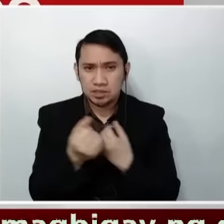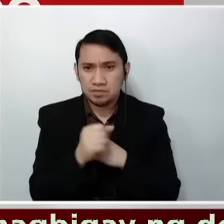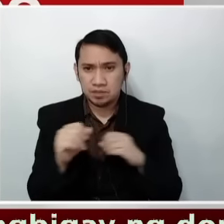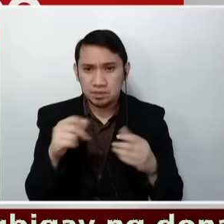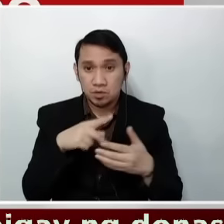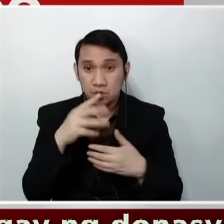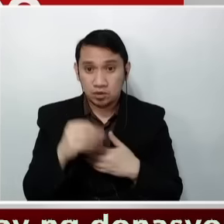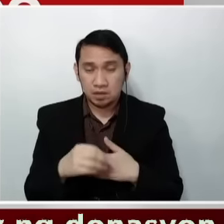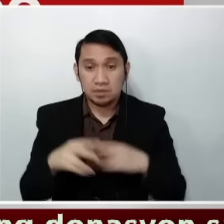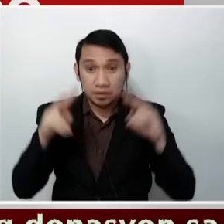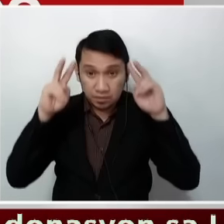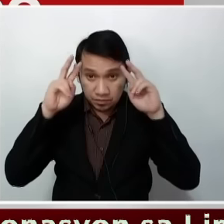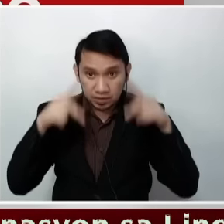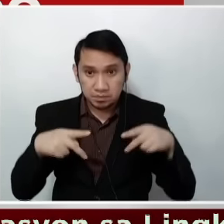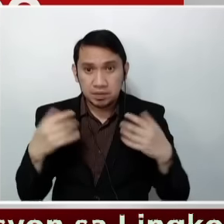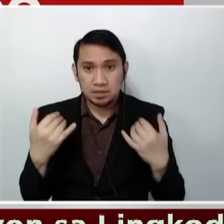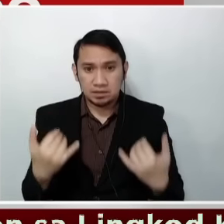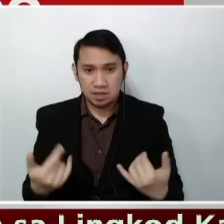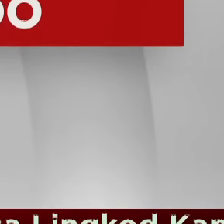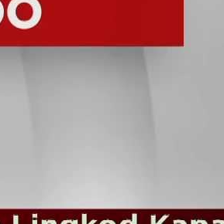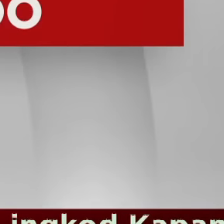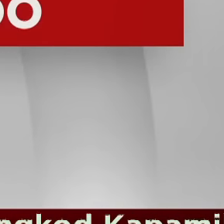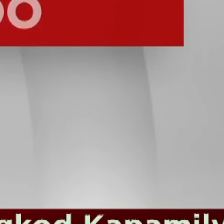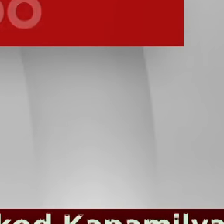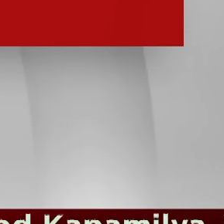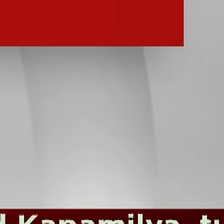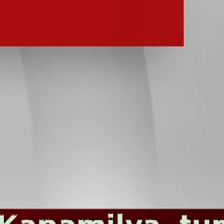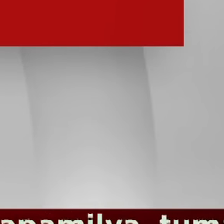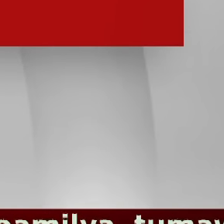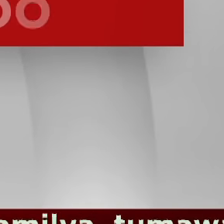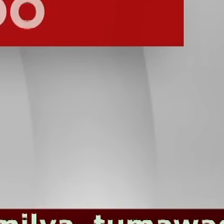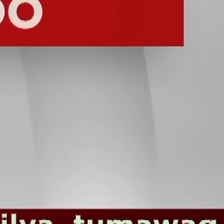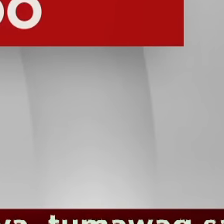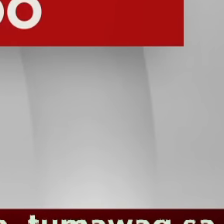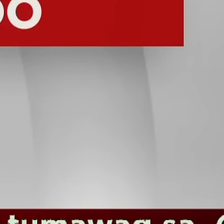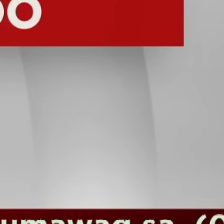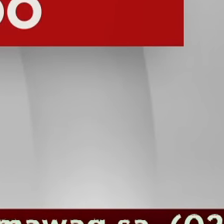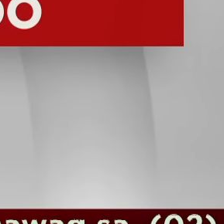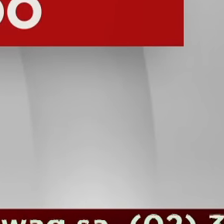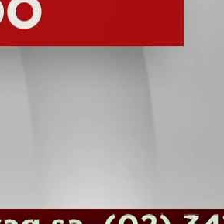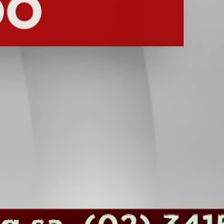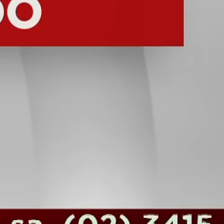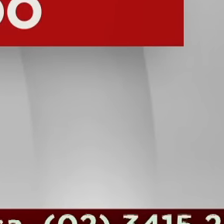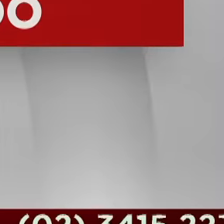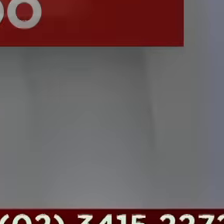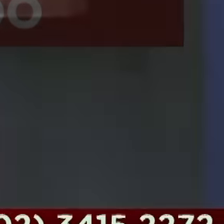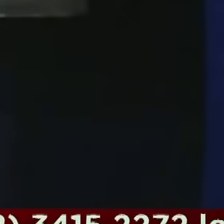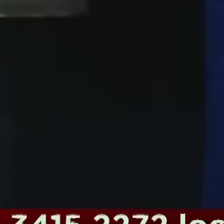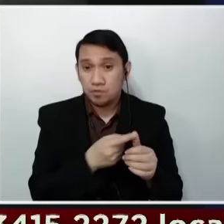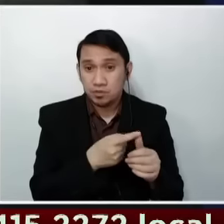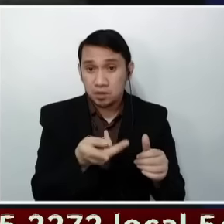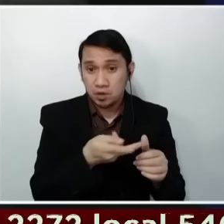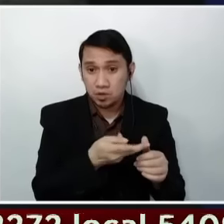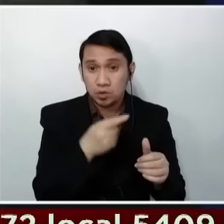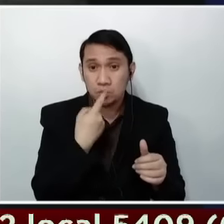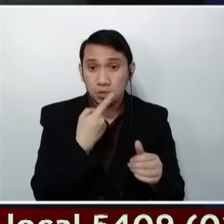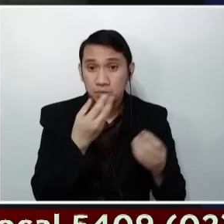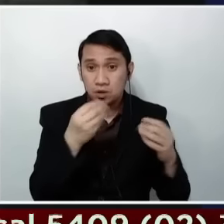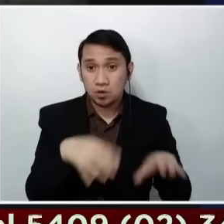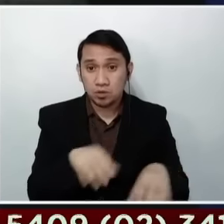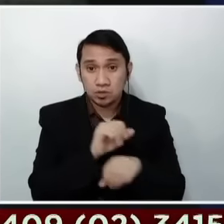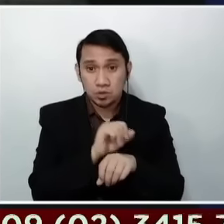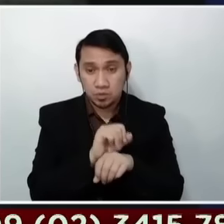Lenny Robredo nanawagan ng mas mabilis sa pamimigay ng ayuda at dapat umanong unahin ang mga nawalan ng kabuhayan. Tiniyak naman ni